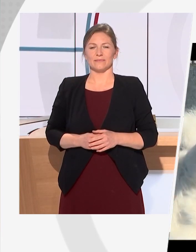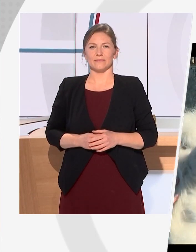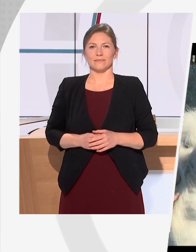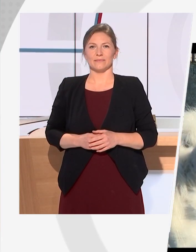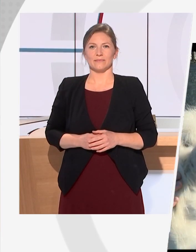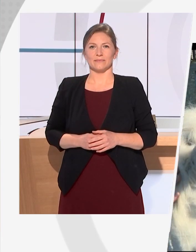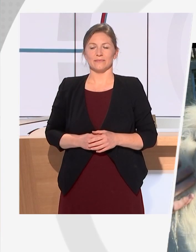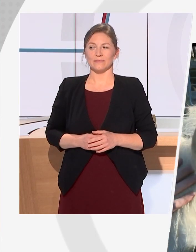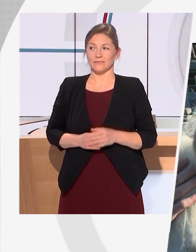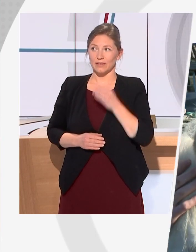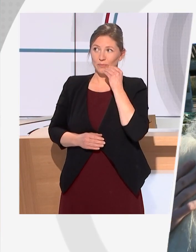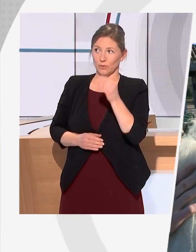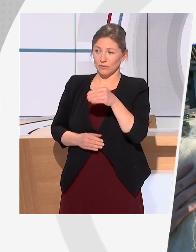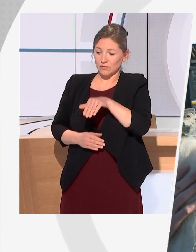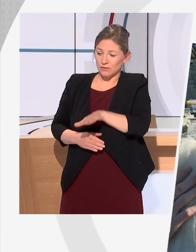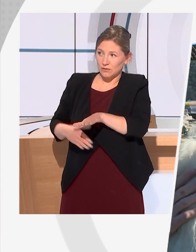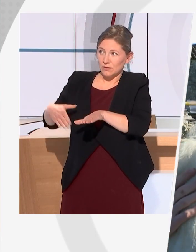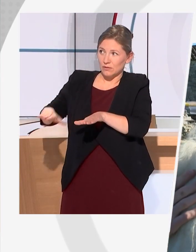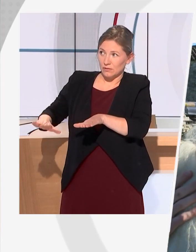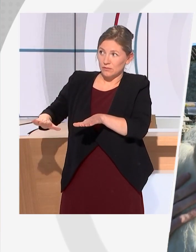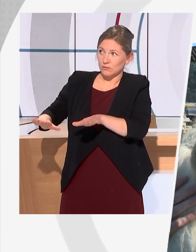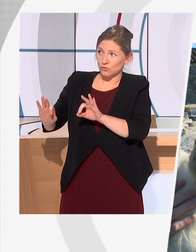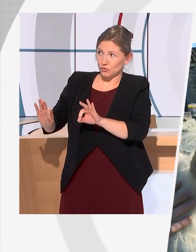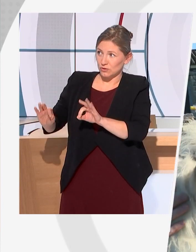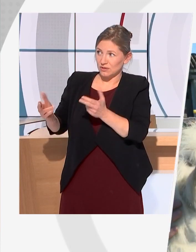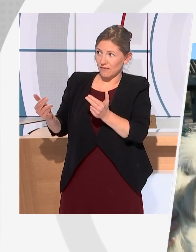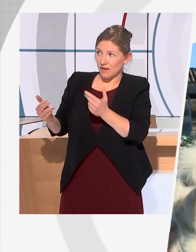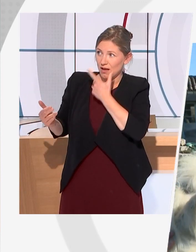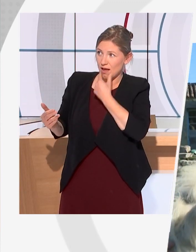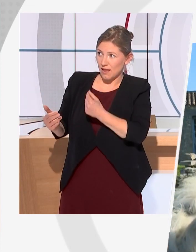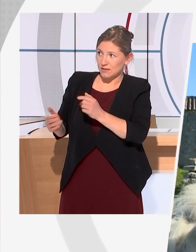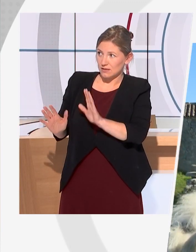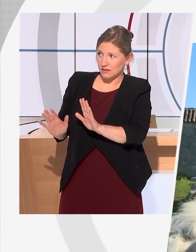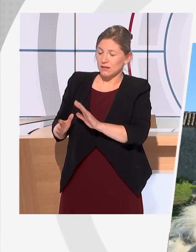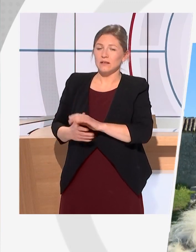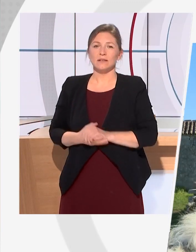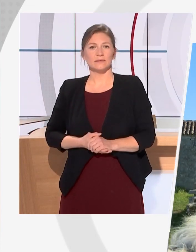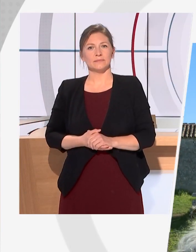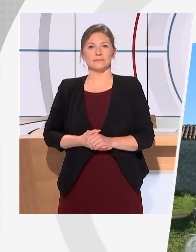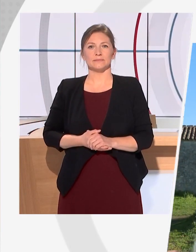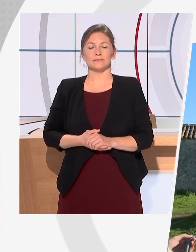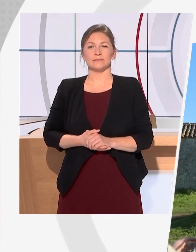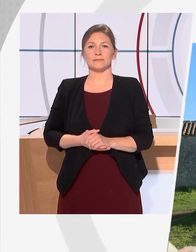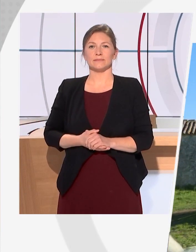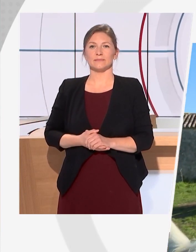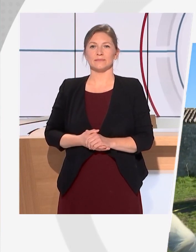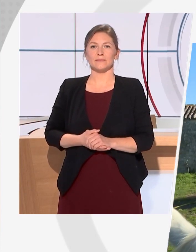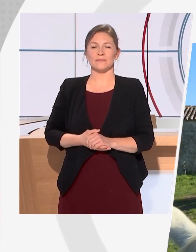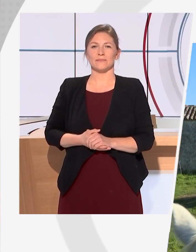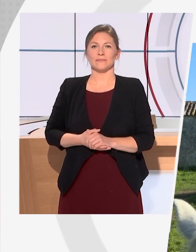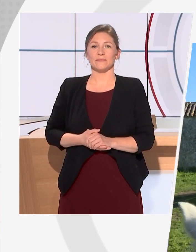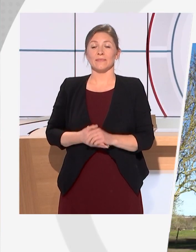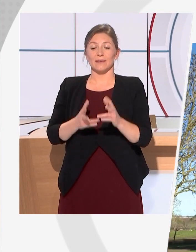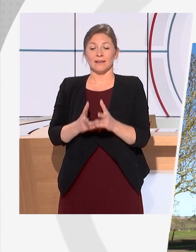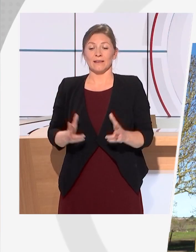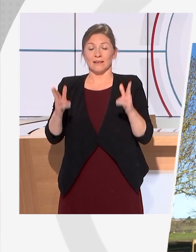Allez, vous pouvez mettre le pied. Vous vous sentez pareil des deux côtés? Oui. Ouais. Alors, les rennes, je vous montre. Les